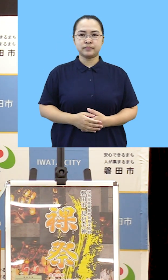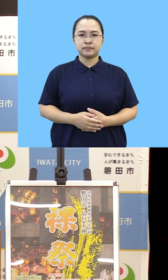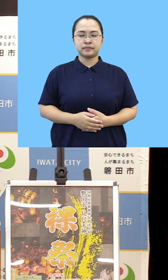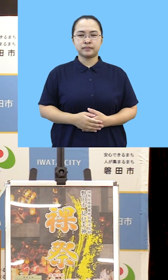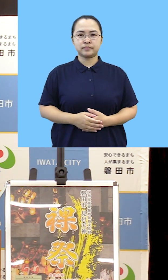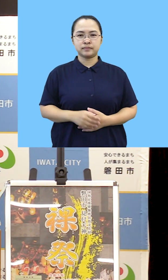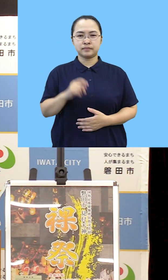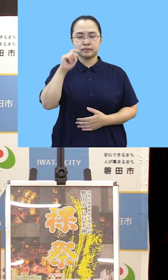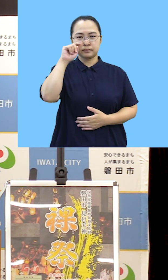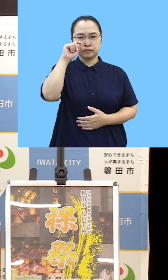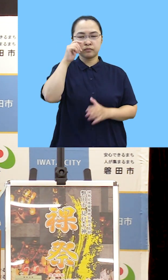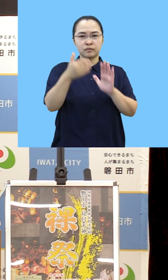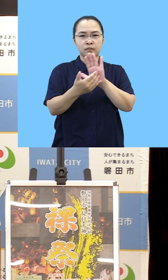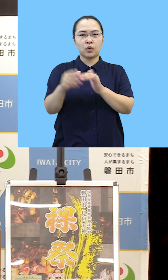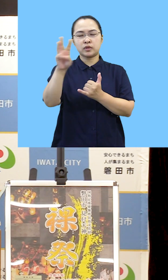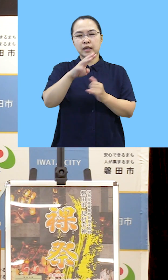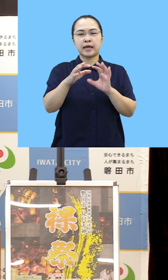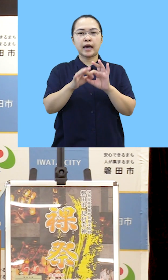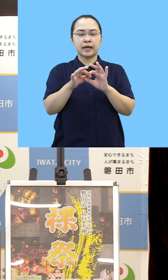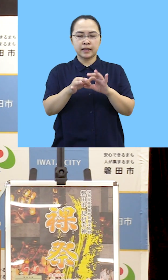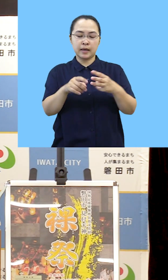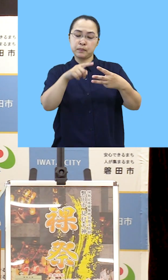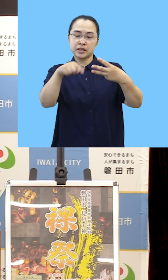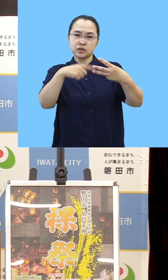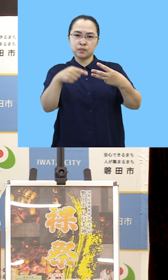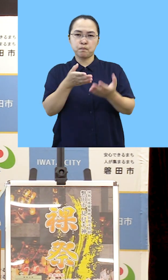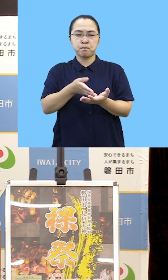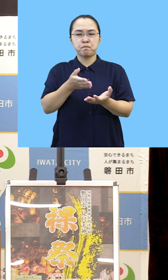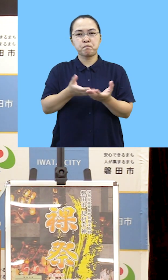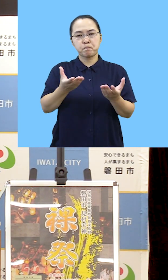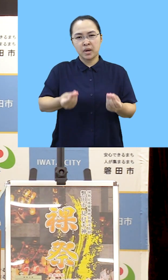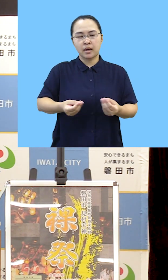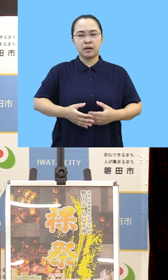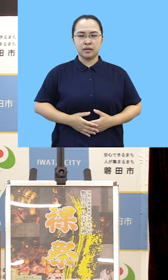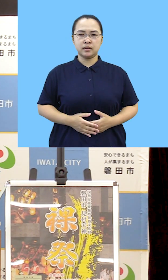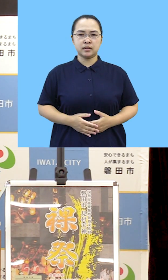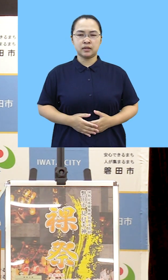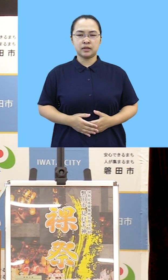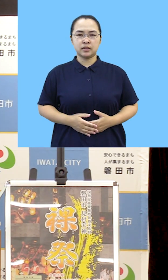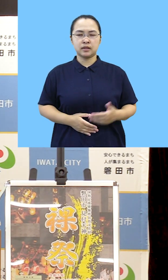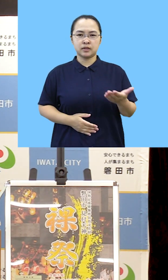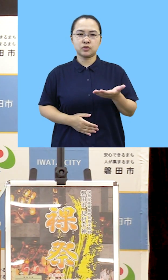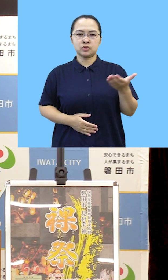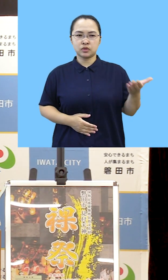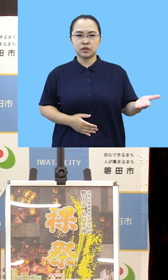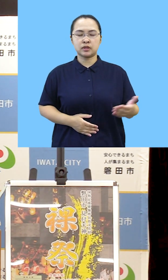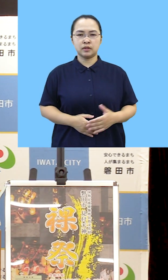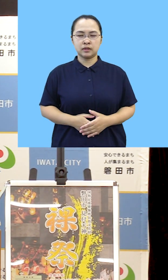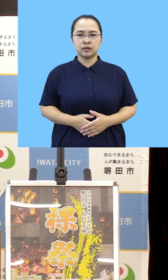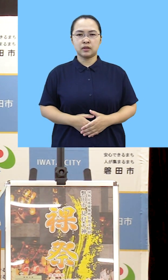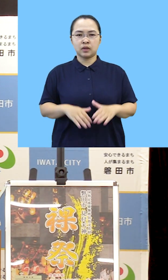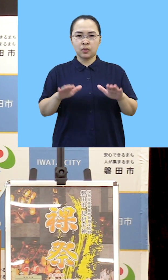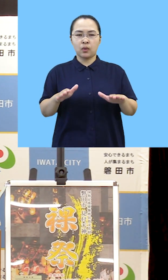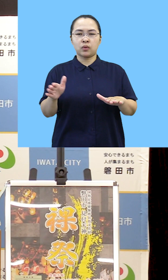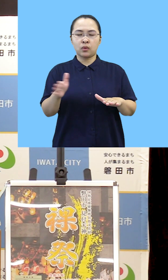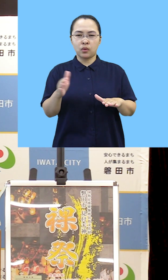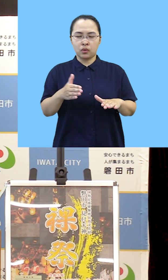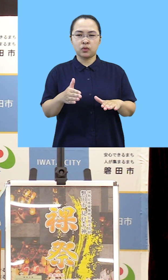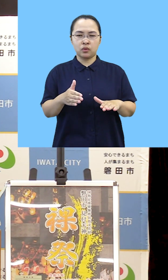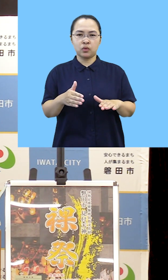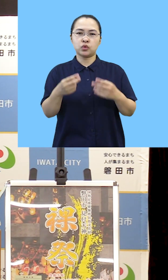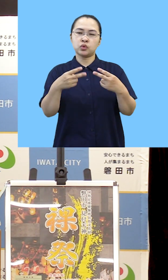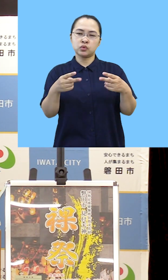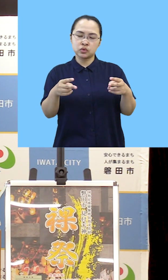。防災関係は以上になります。そしてですね、次の話題は最近の話題でいき